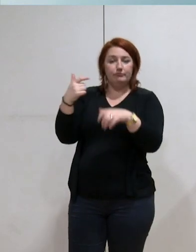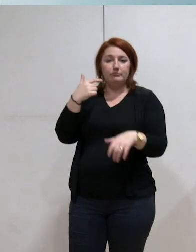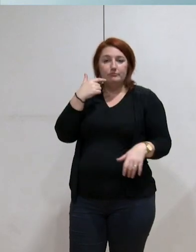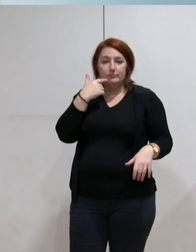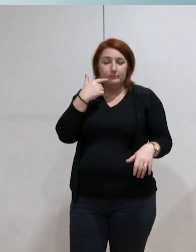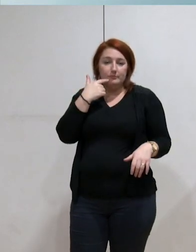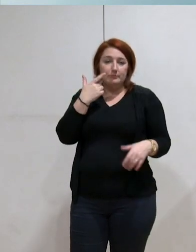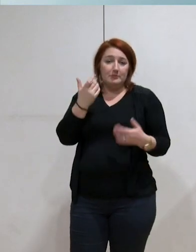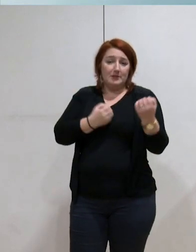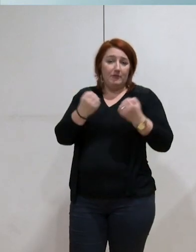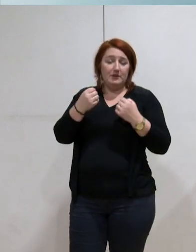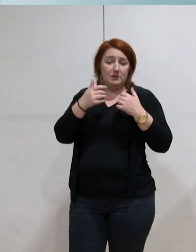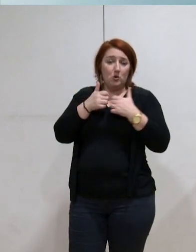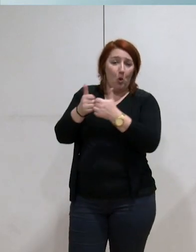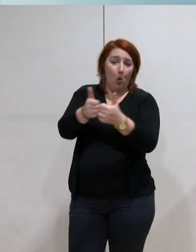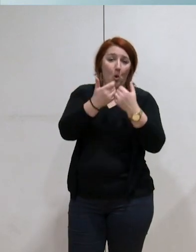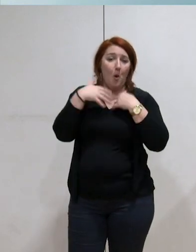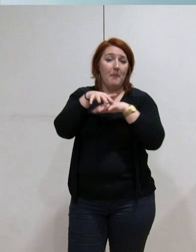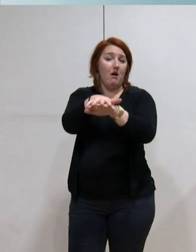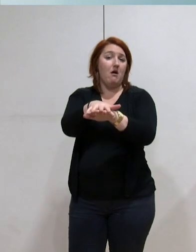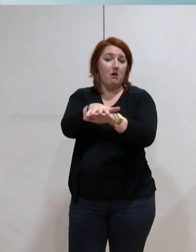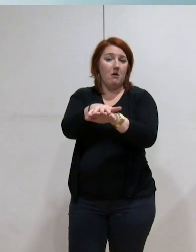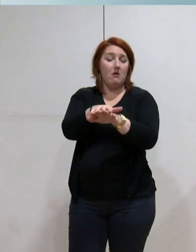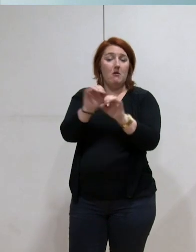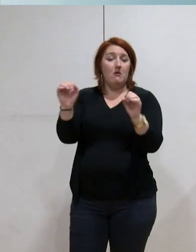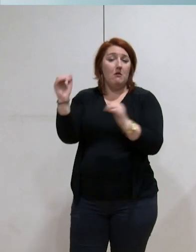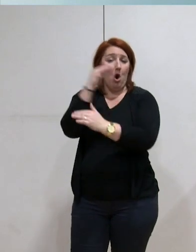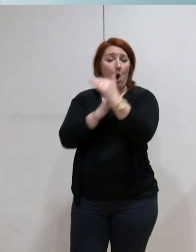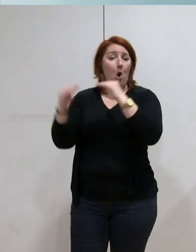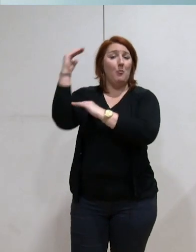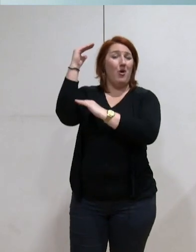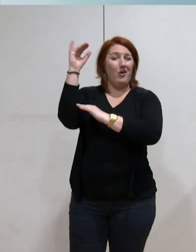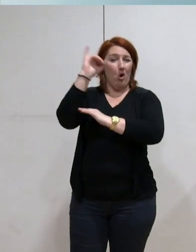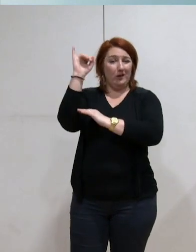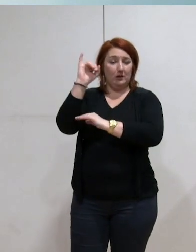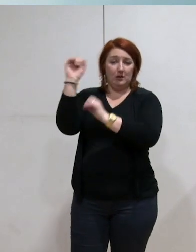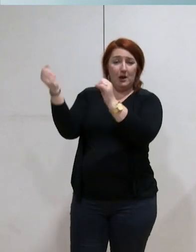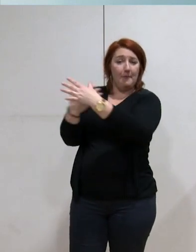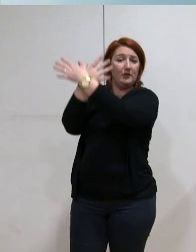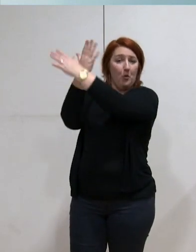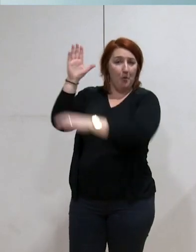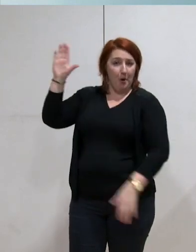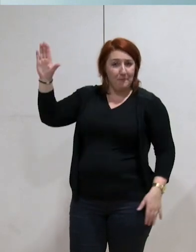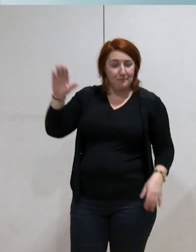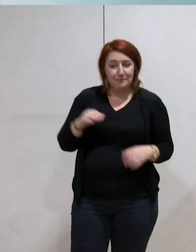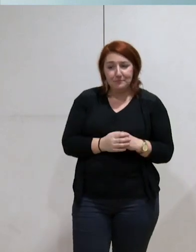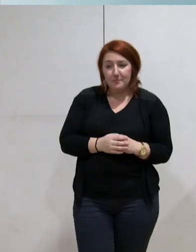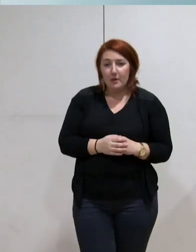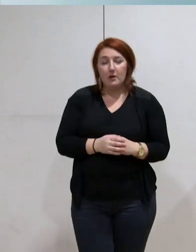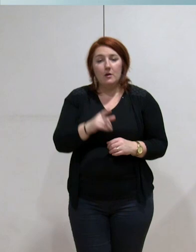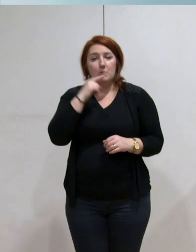le cadre d'un service commun et et l'employeur de ce service commun et la métropole donc tout de suite pour répondre à à Monsieur